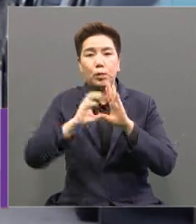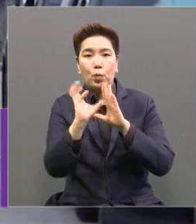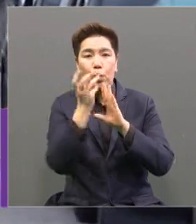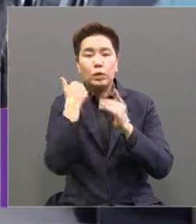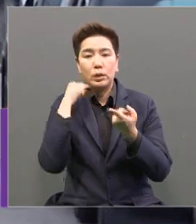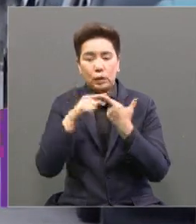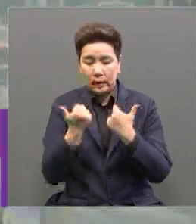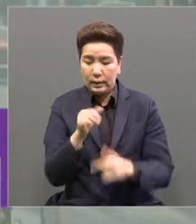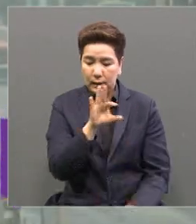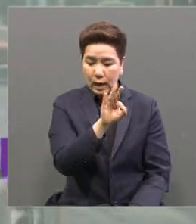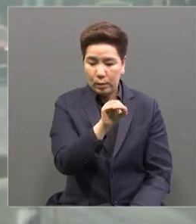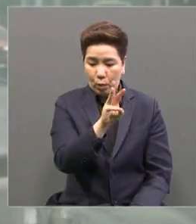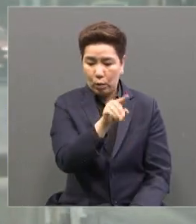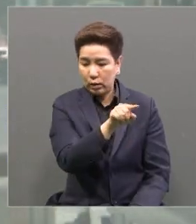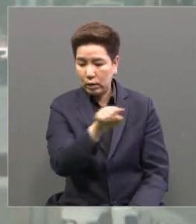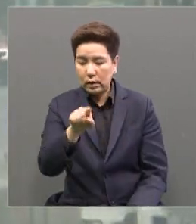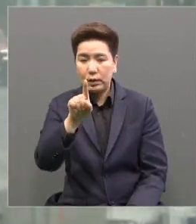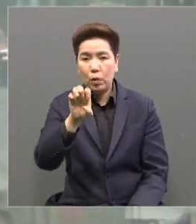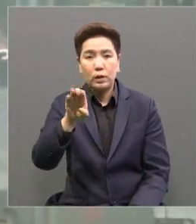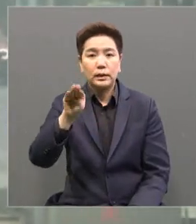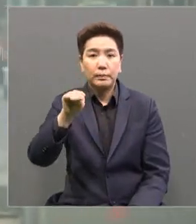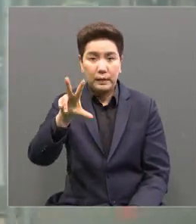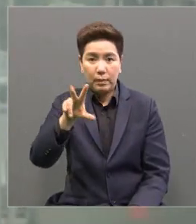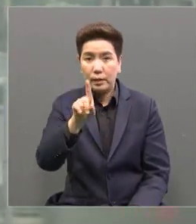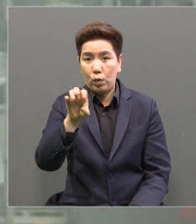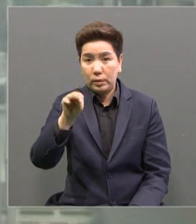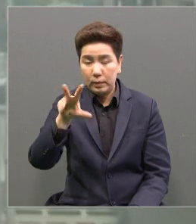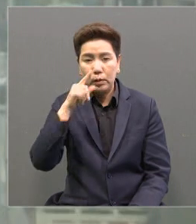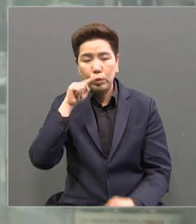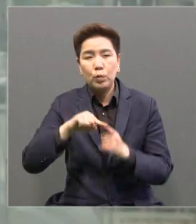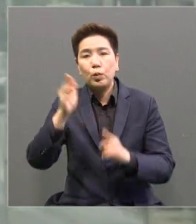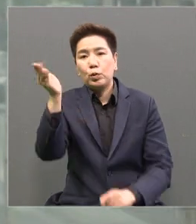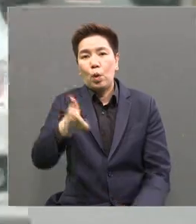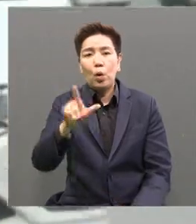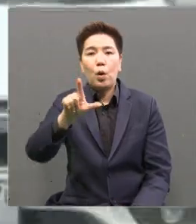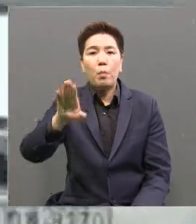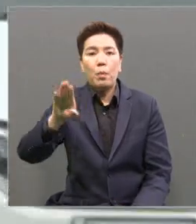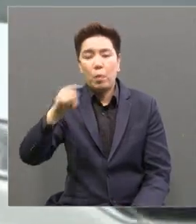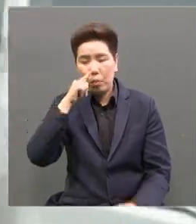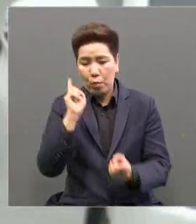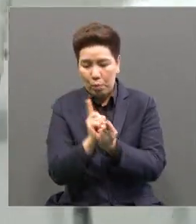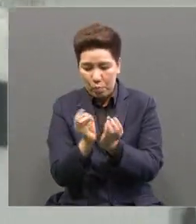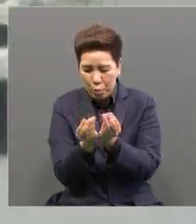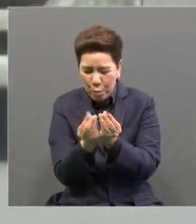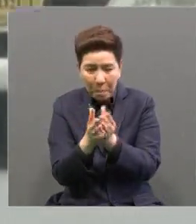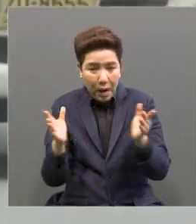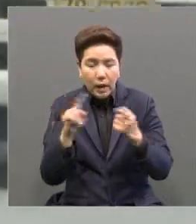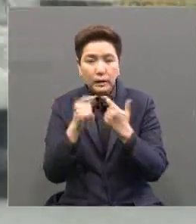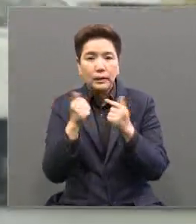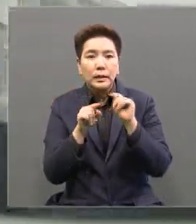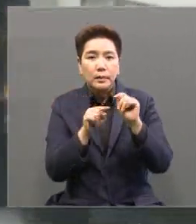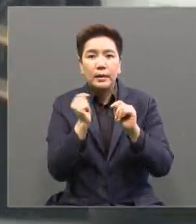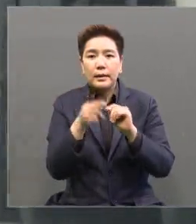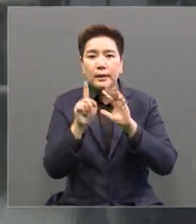อยู่ที่ 96ถึง 143ไมโครกรัมต่อลูกบาศก์เมตรเพราะฝุ่นสูงสุดนะครับที่ตำบล